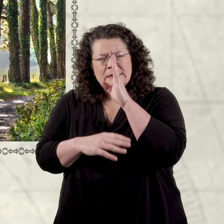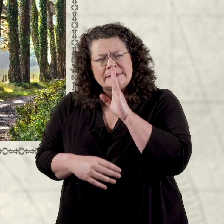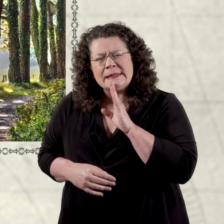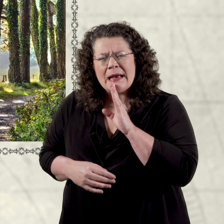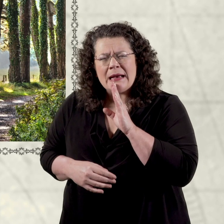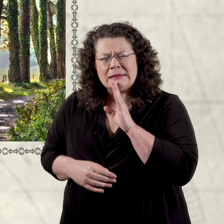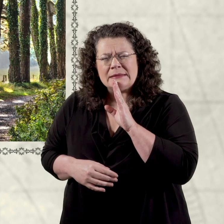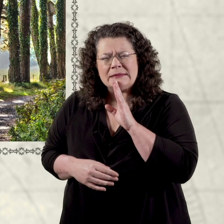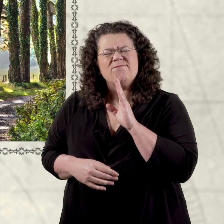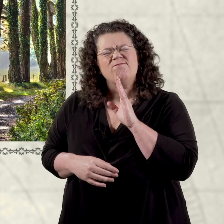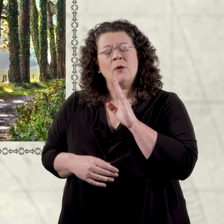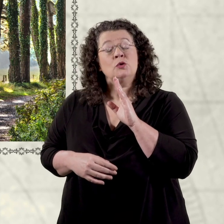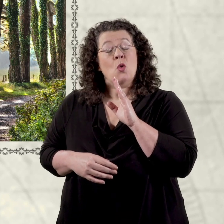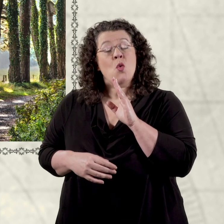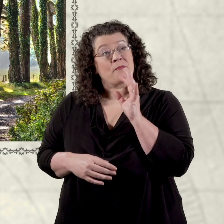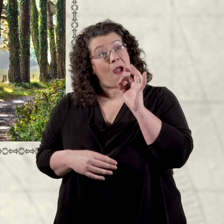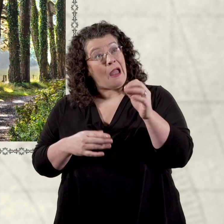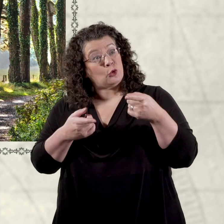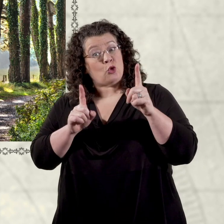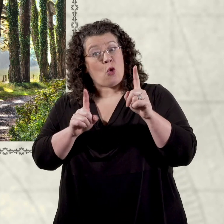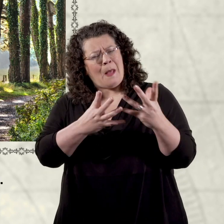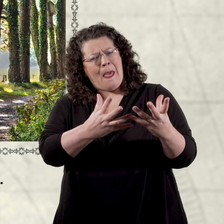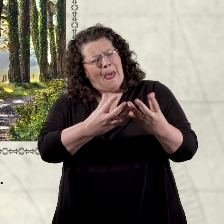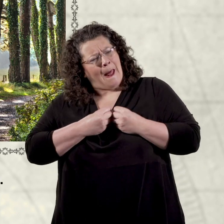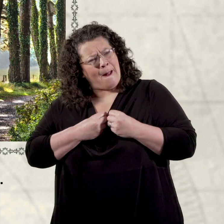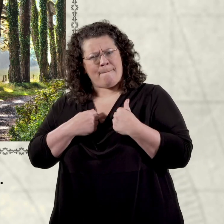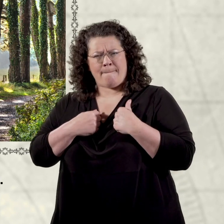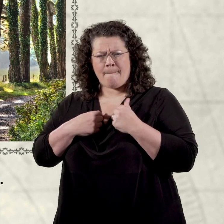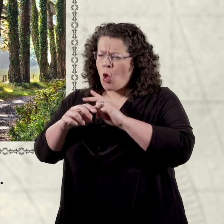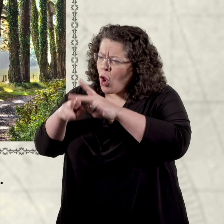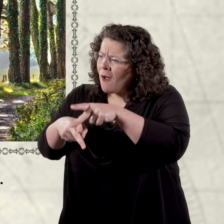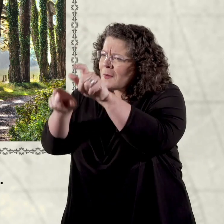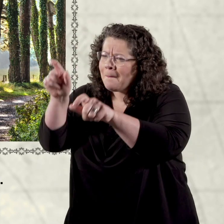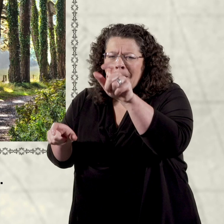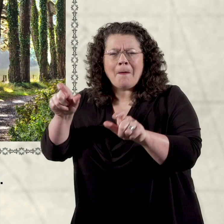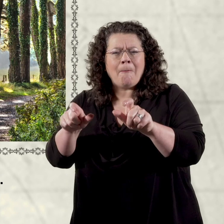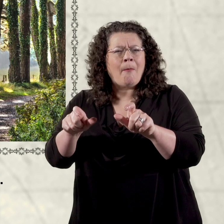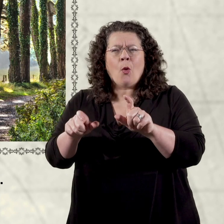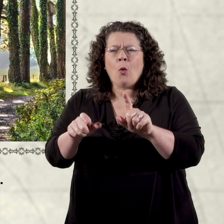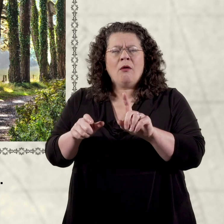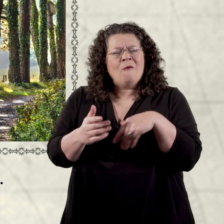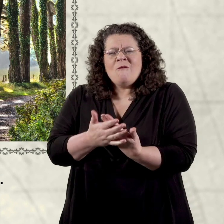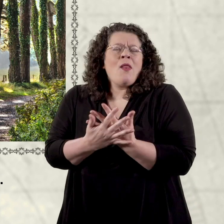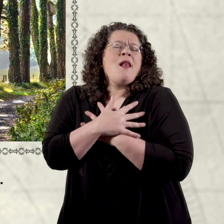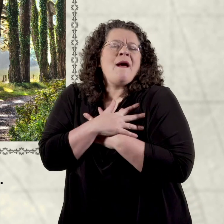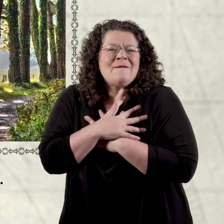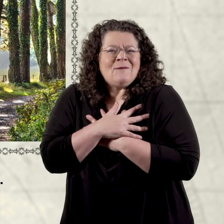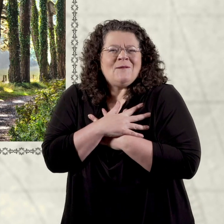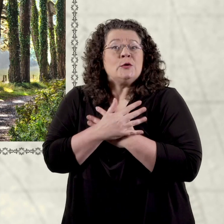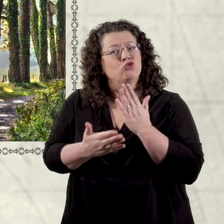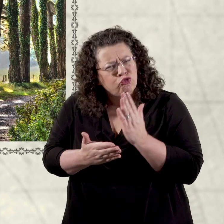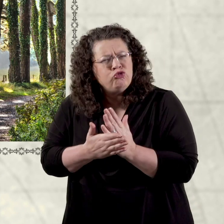Felly, dyma fi'n gofyn i Duw i helpu fi, i helpu gwir gariadon Cymru am byth.